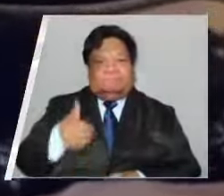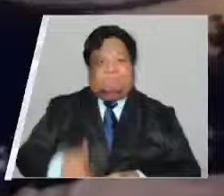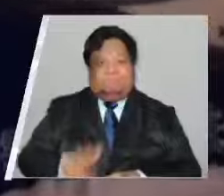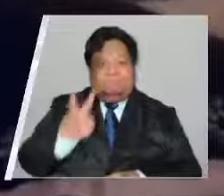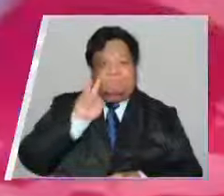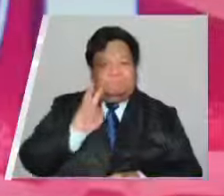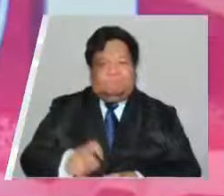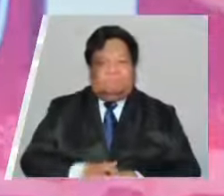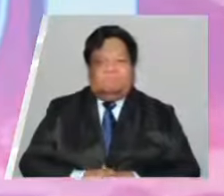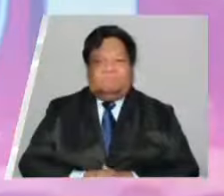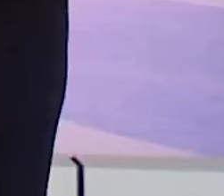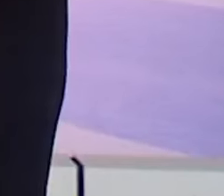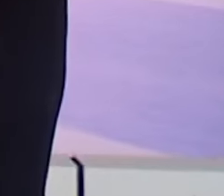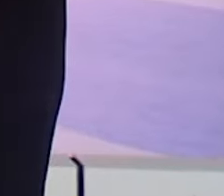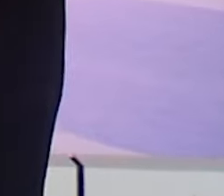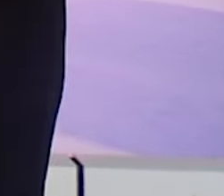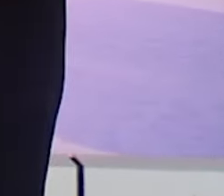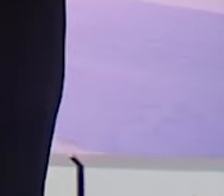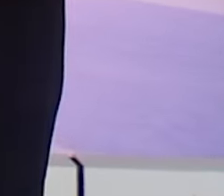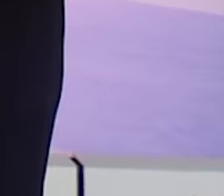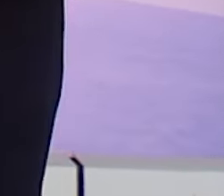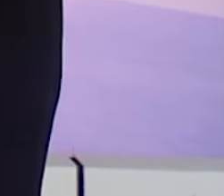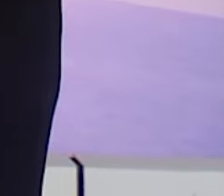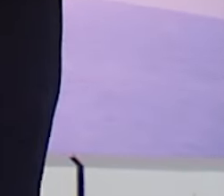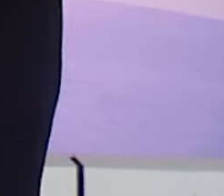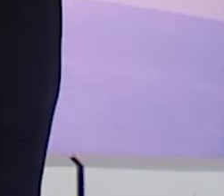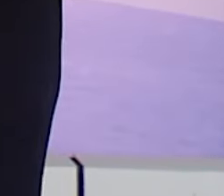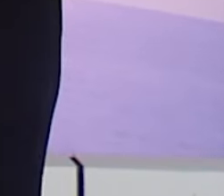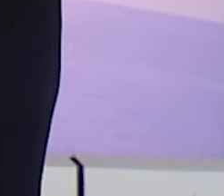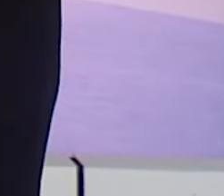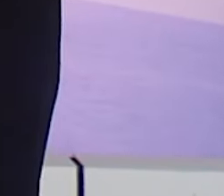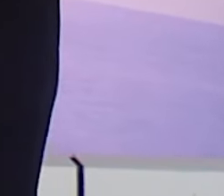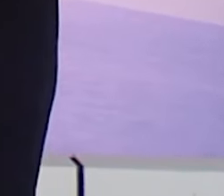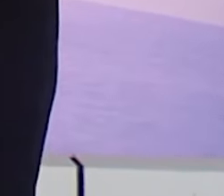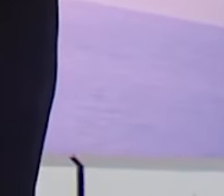ang inyong saksi. Mga kapuso, maging una sa